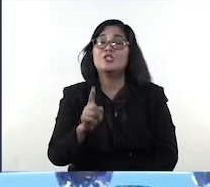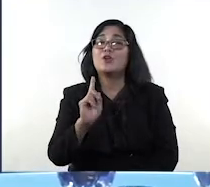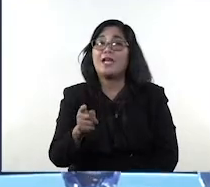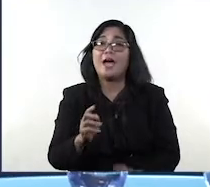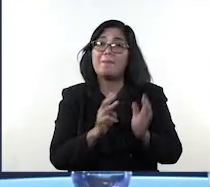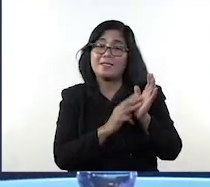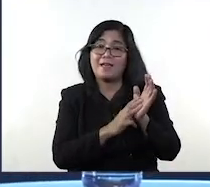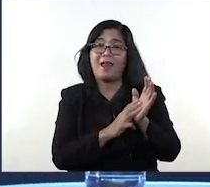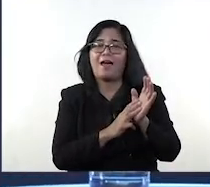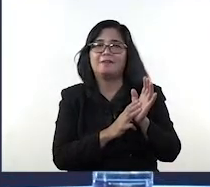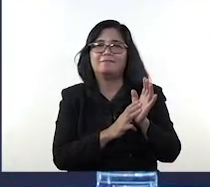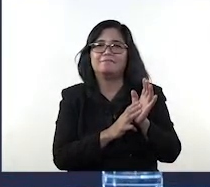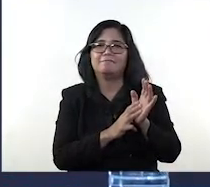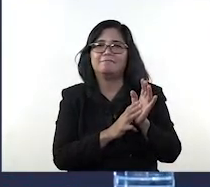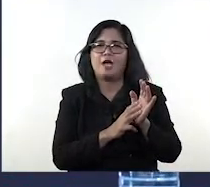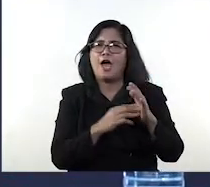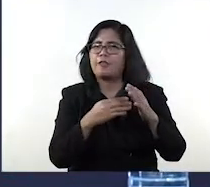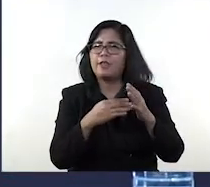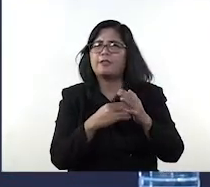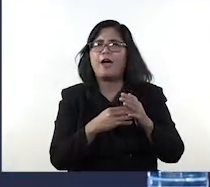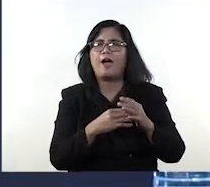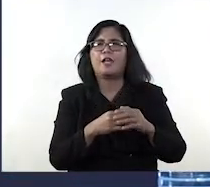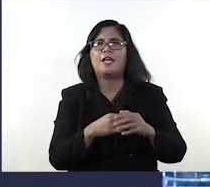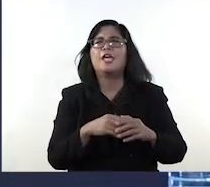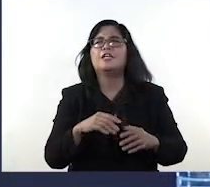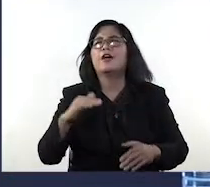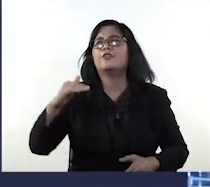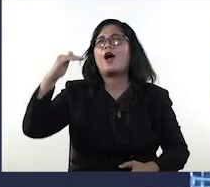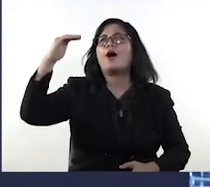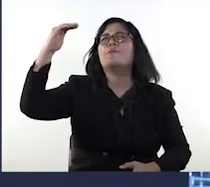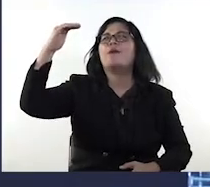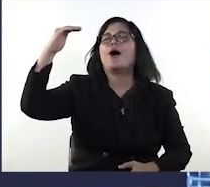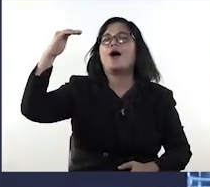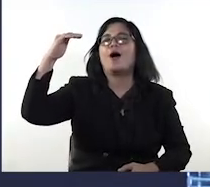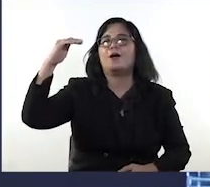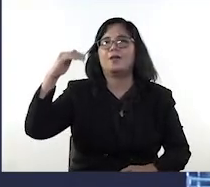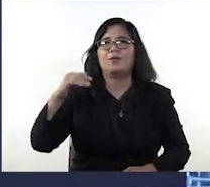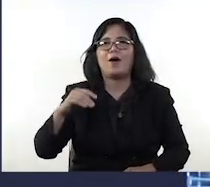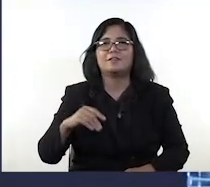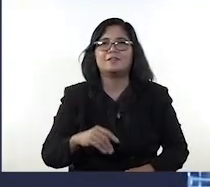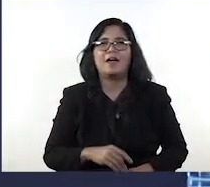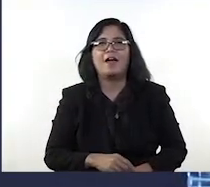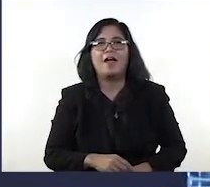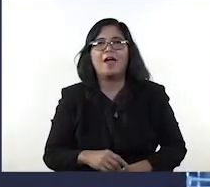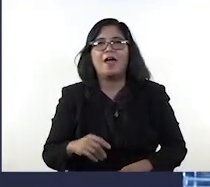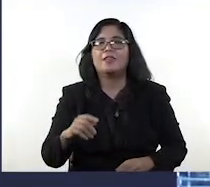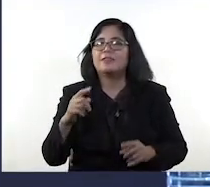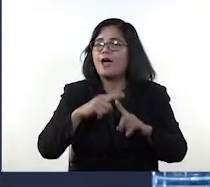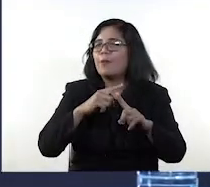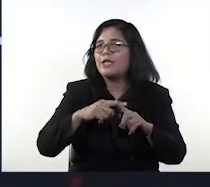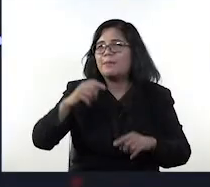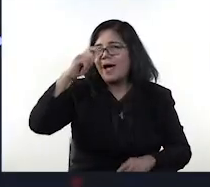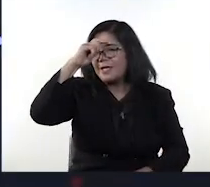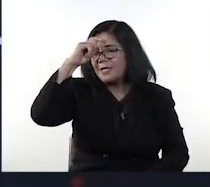yang harus kita hadapi Ayo kita seringkali tambah dewasa kita seringkali tambah berhikmat kita seringkali tambah takut akan Tuhan bila